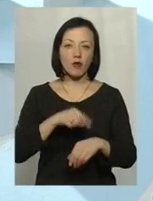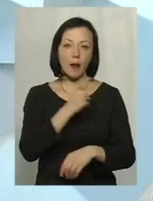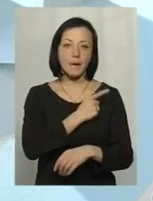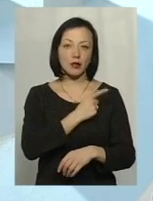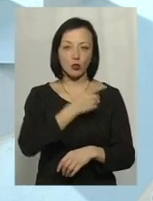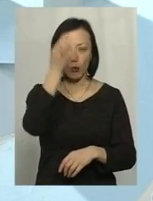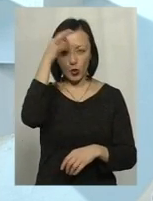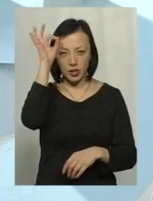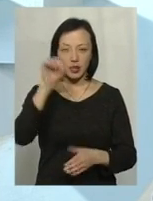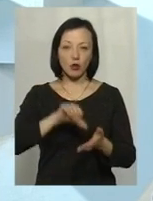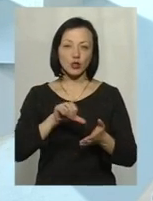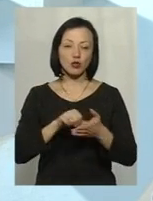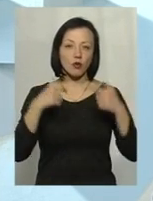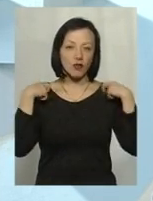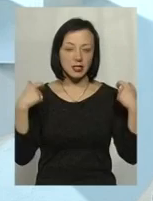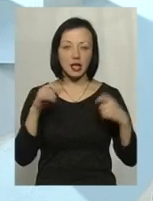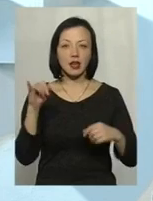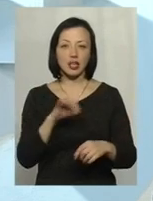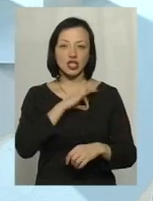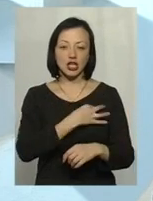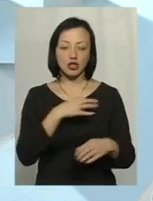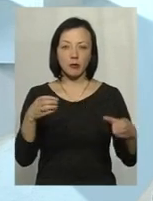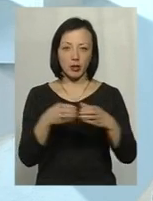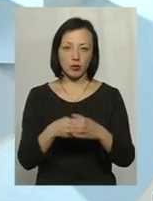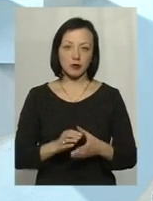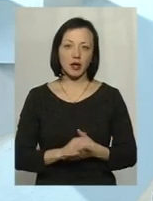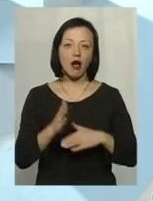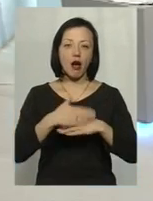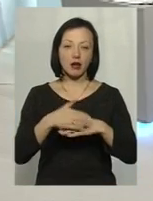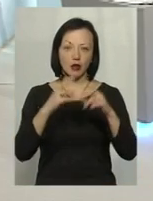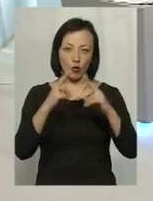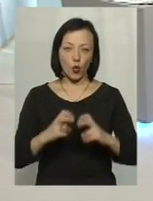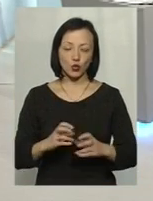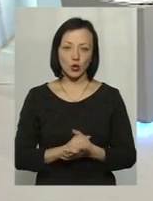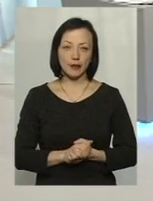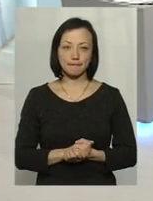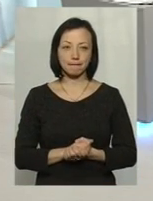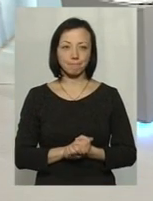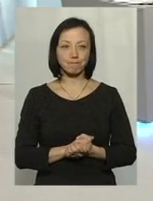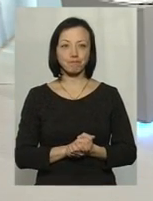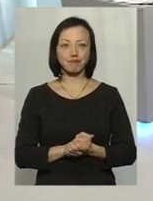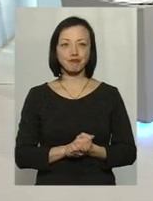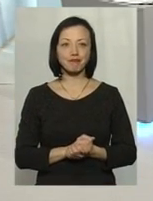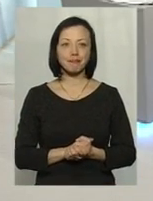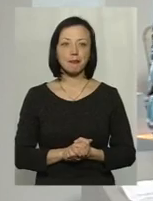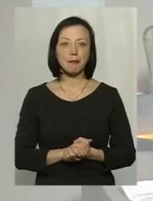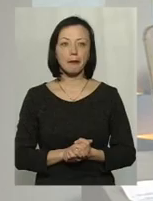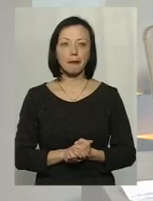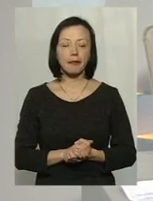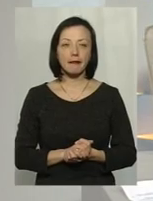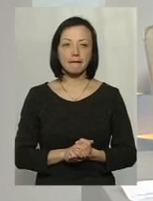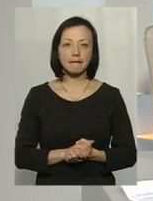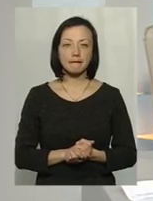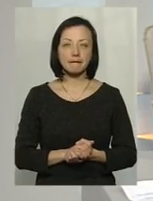патрульної поліції, дільничних офіцер поліції і слідчі підрозділи та працівники карного розшуку. Пане Ігоре, скажіть, будь ласка,